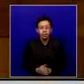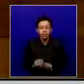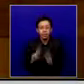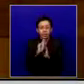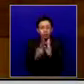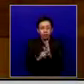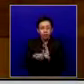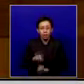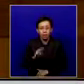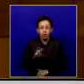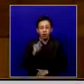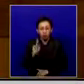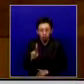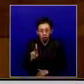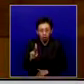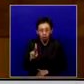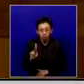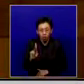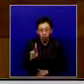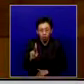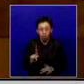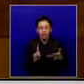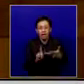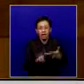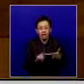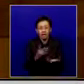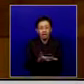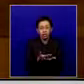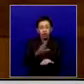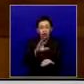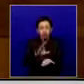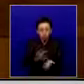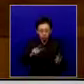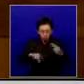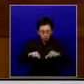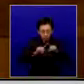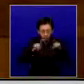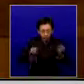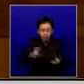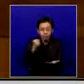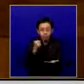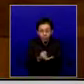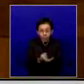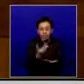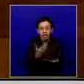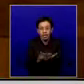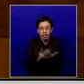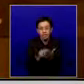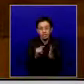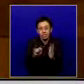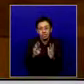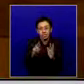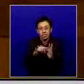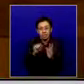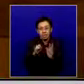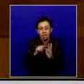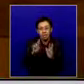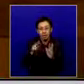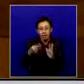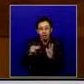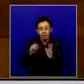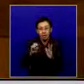ที่ว่าด้วยการตั้งกองทุนดูแลตราสารหนี้มูลค่ามหาศาลอย่างนั้นเนี่ย